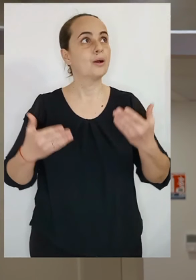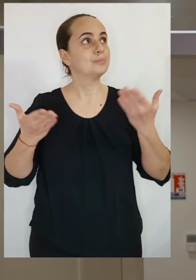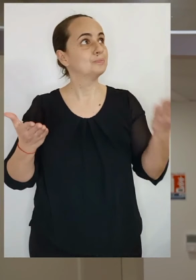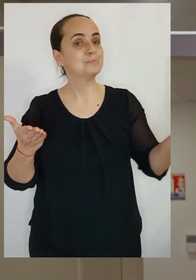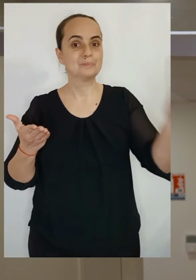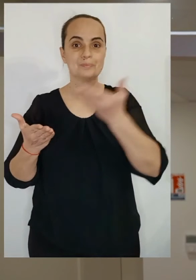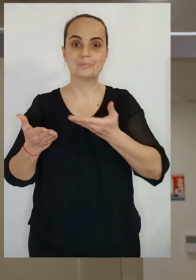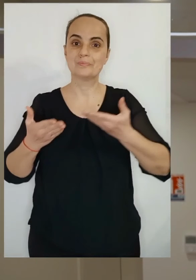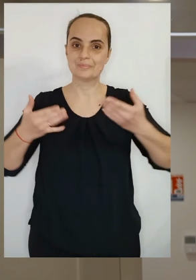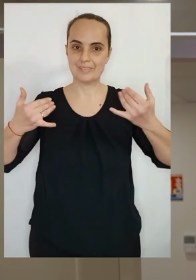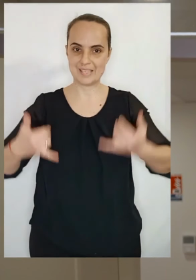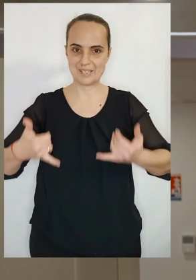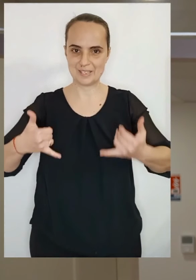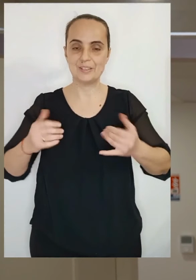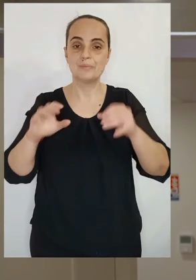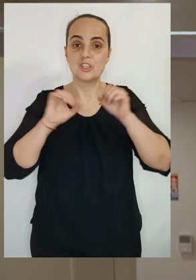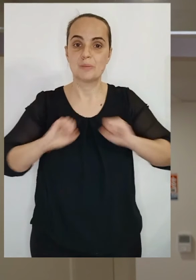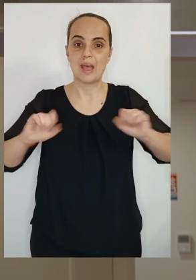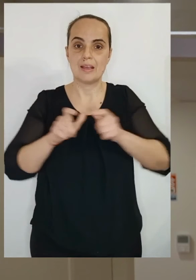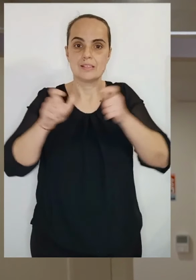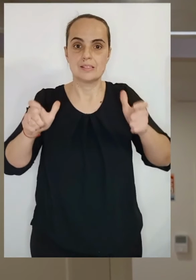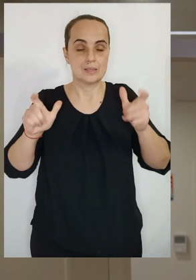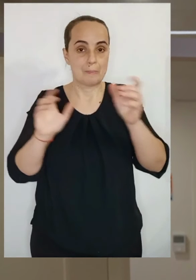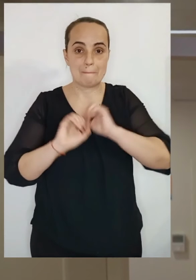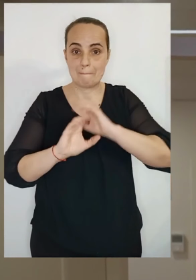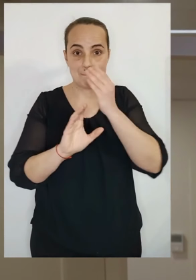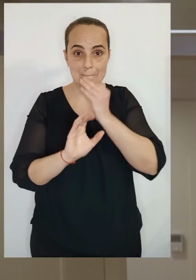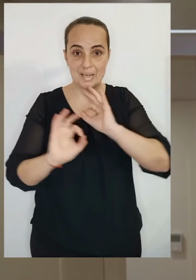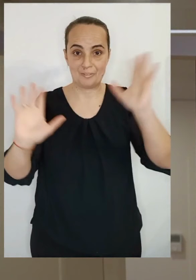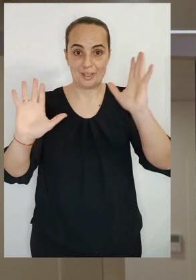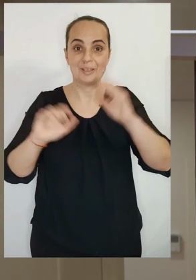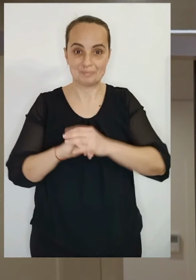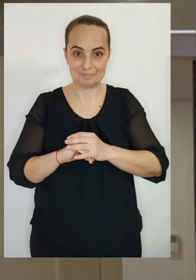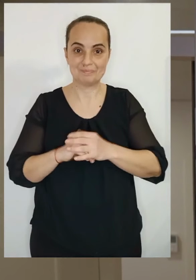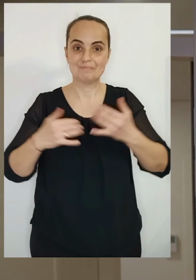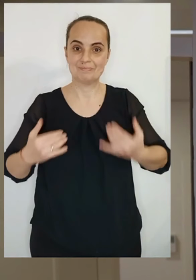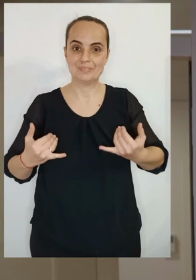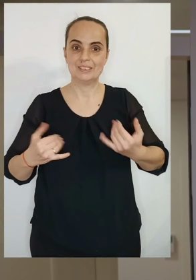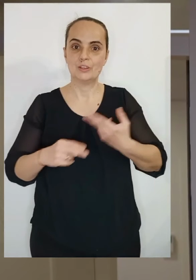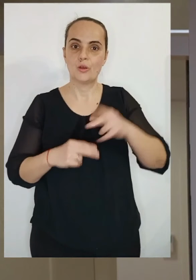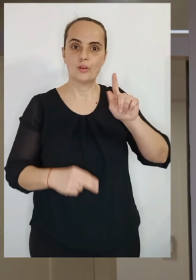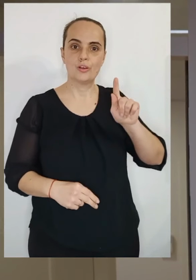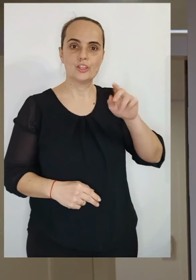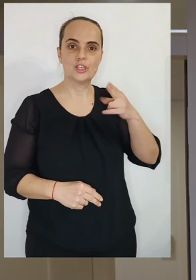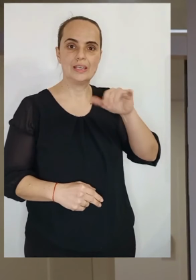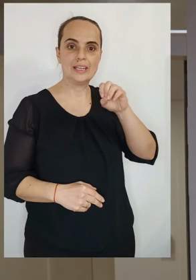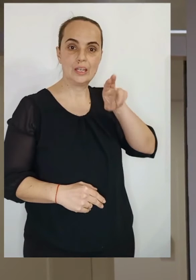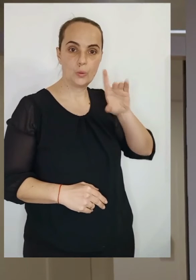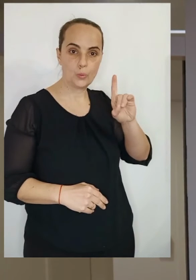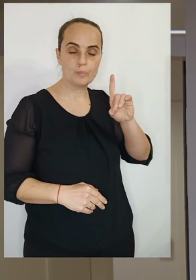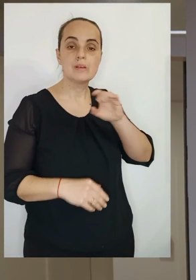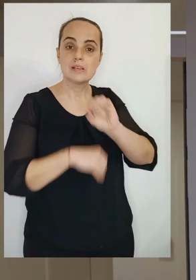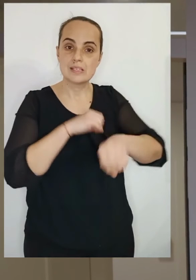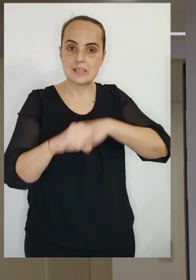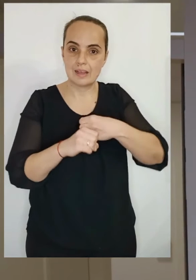Alors nous voici, Madame le maire, dans ce gymnase absolument magnifique, le gymnase Génicoux. Et pour un exercice un peu particulier, vous avez